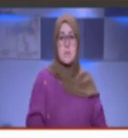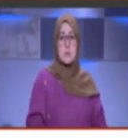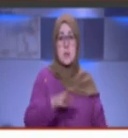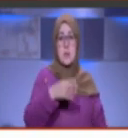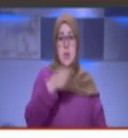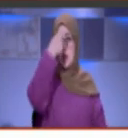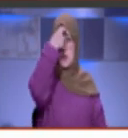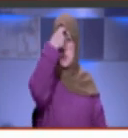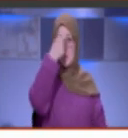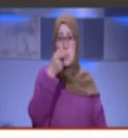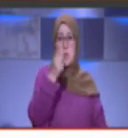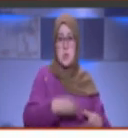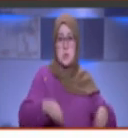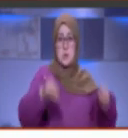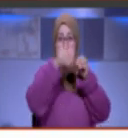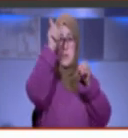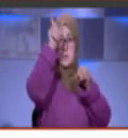إلى